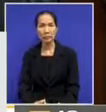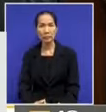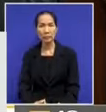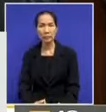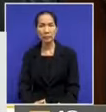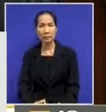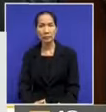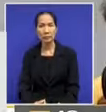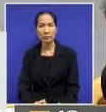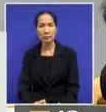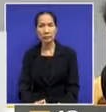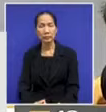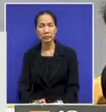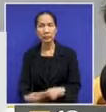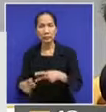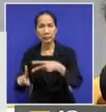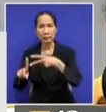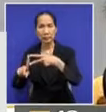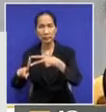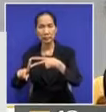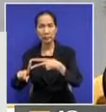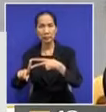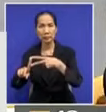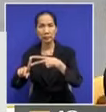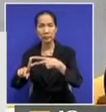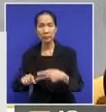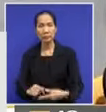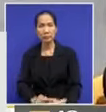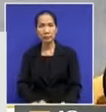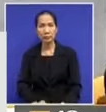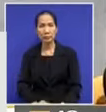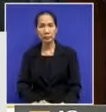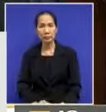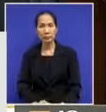าดี ท่านธนาธรจึงรุ่งเรืองกิจค่ะ